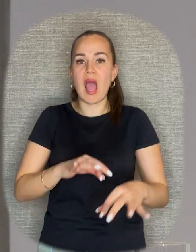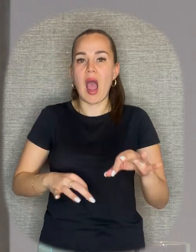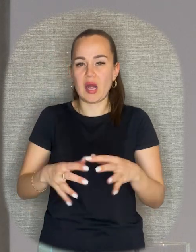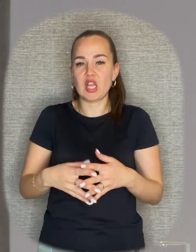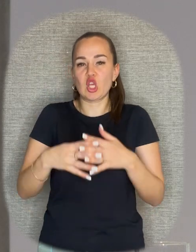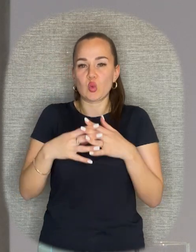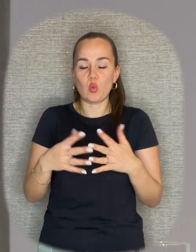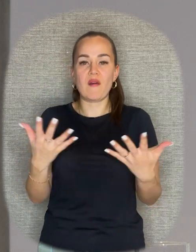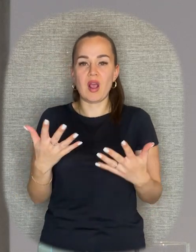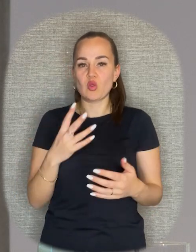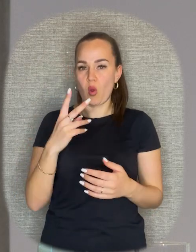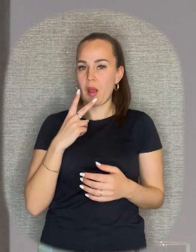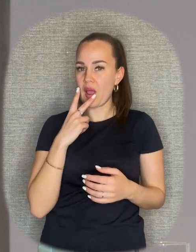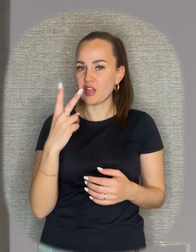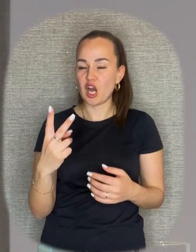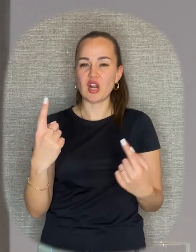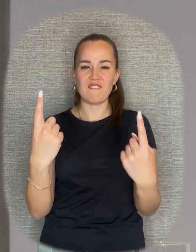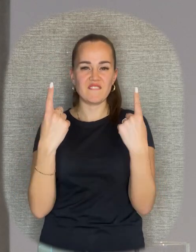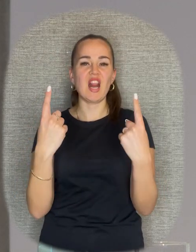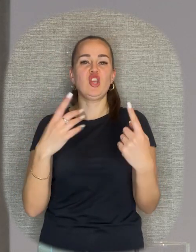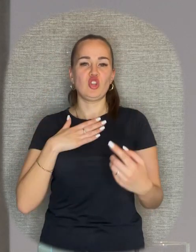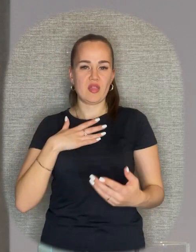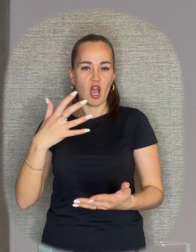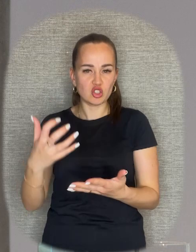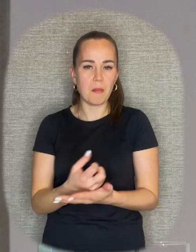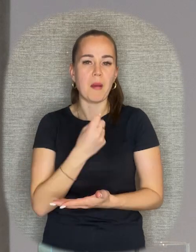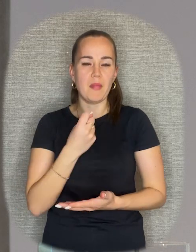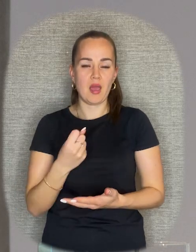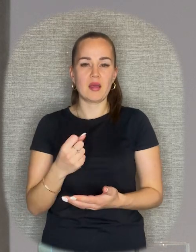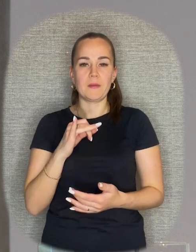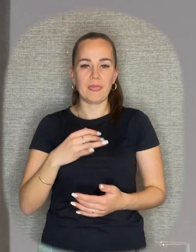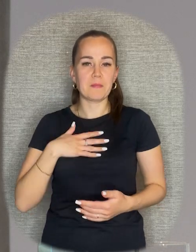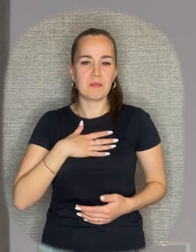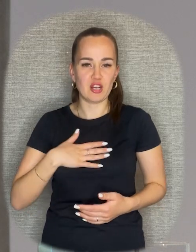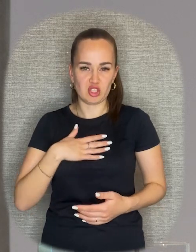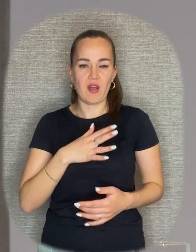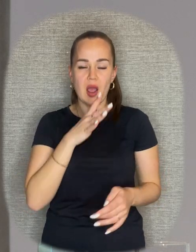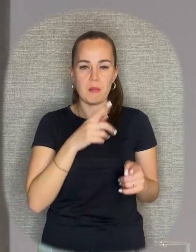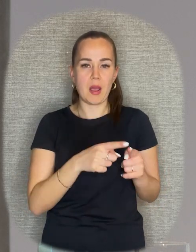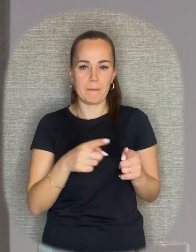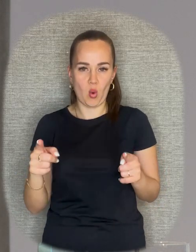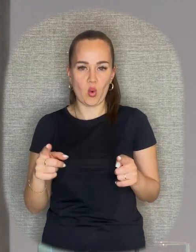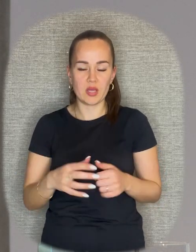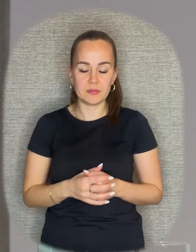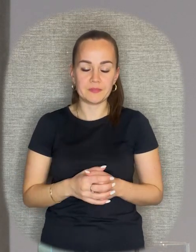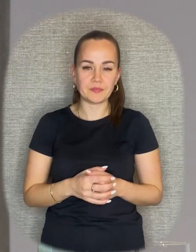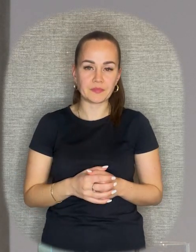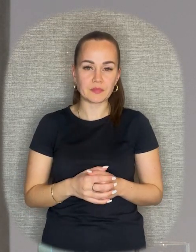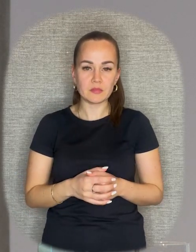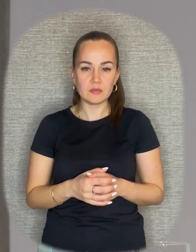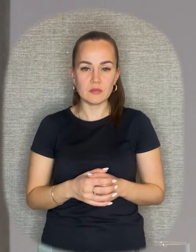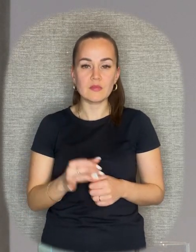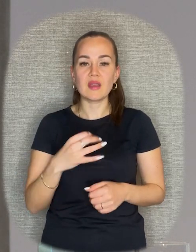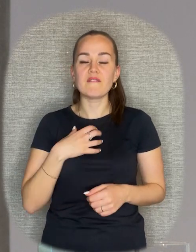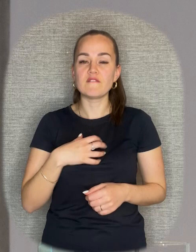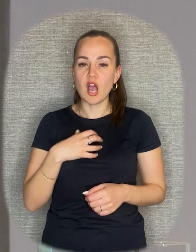архитектуры в которой бы отражалось Величие одержанные Победы Величие переживаемый эпохи